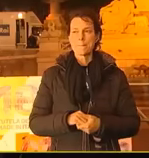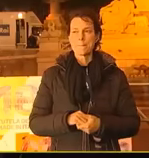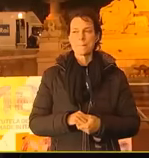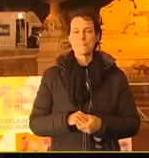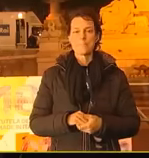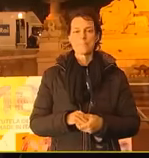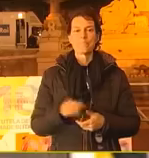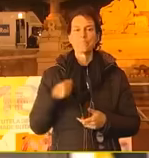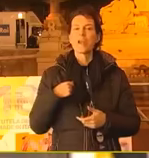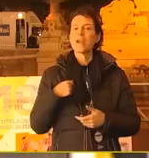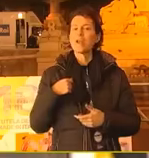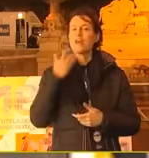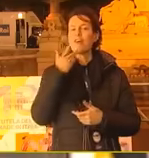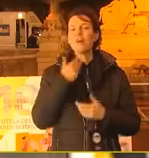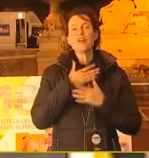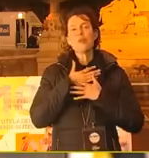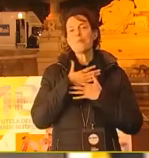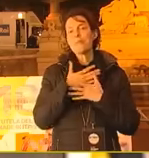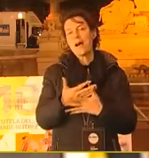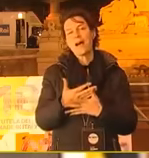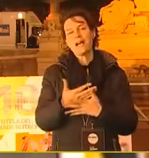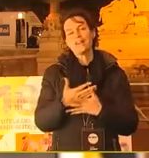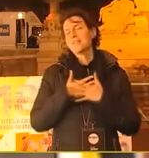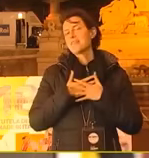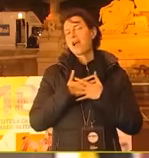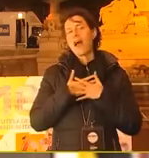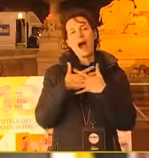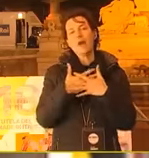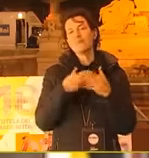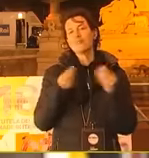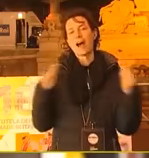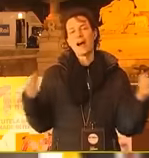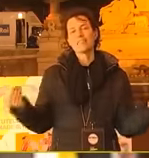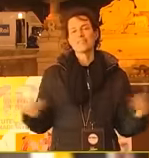Io vi voglio bene, questo ve lo voglio dire, vi voglio proprio bene.